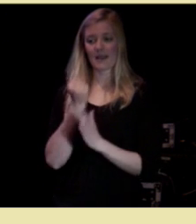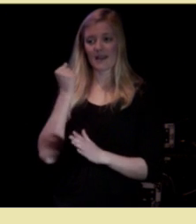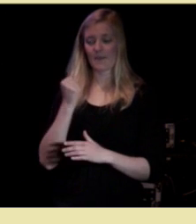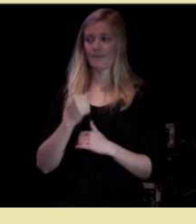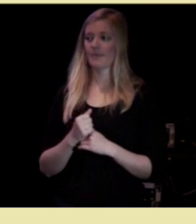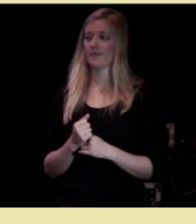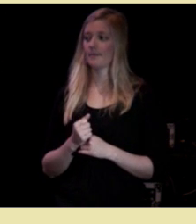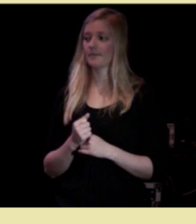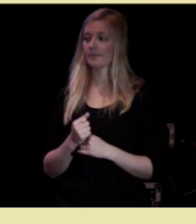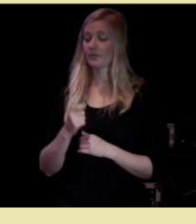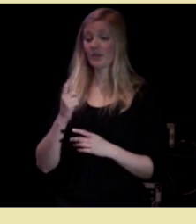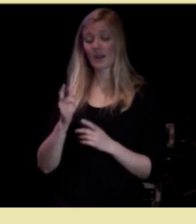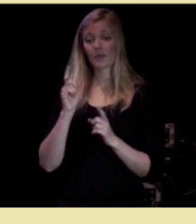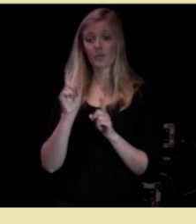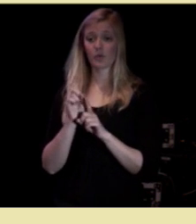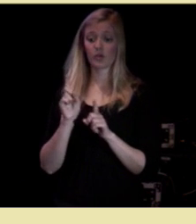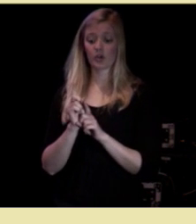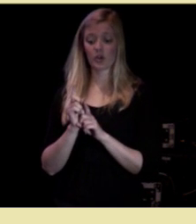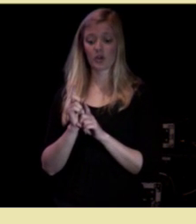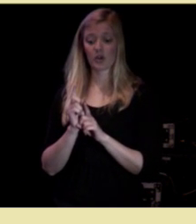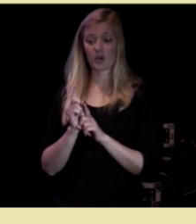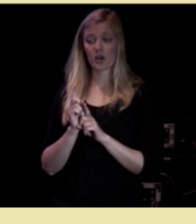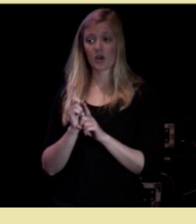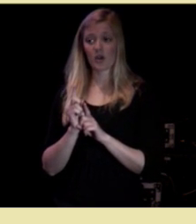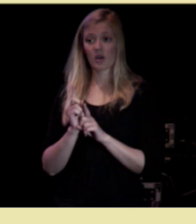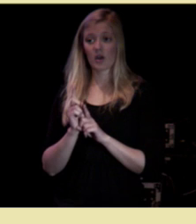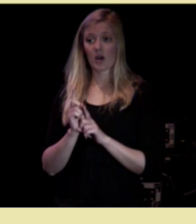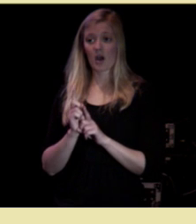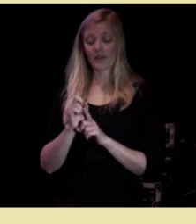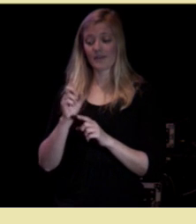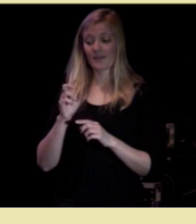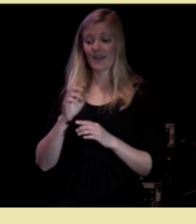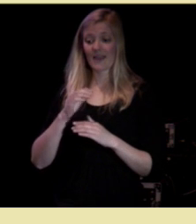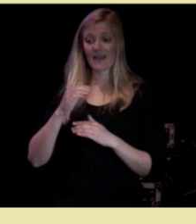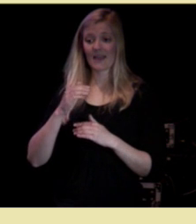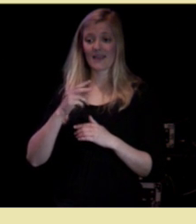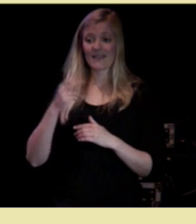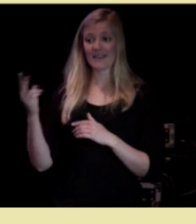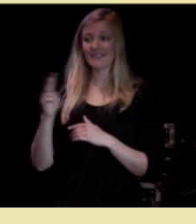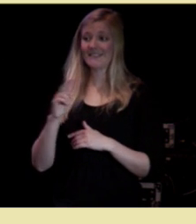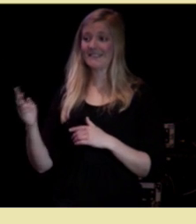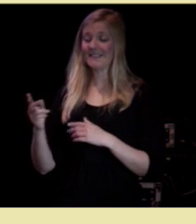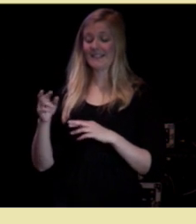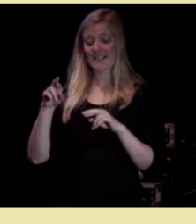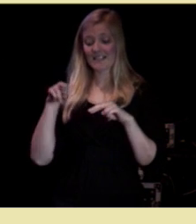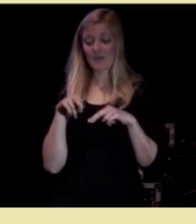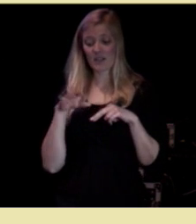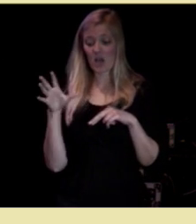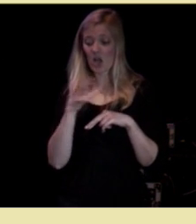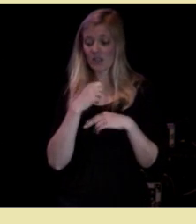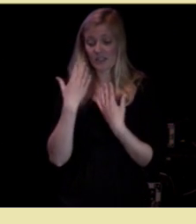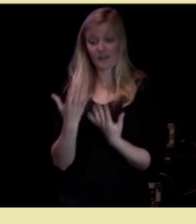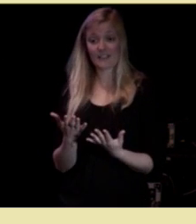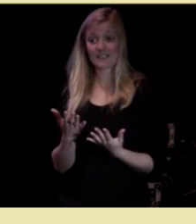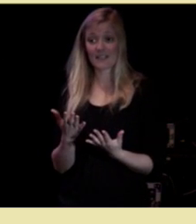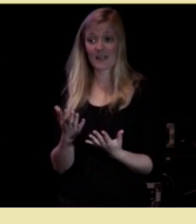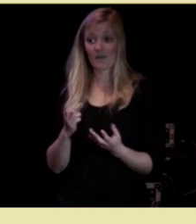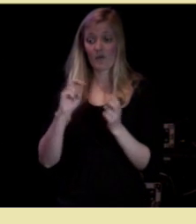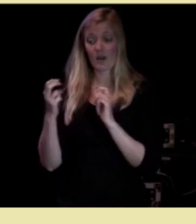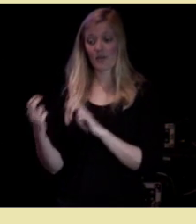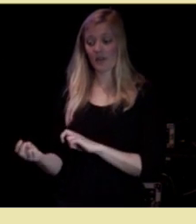det ensbetydende med den gjensidige respekt vi alle skal vise overfor hverandre og for det vi ikke